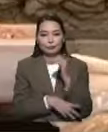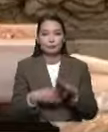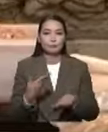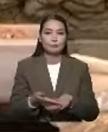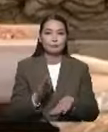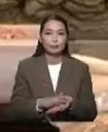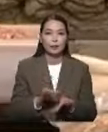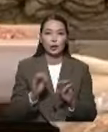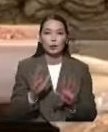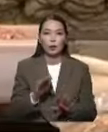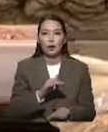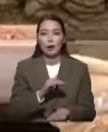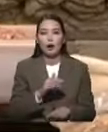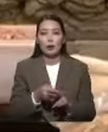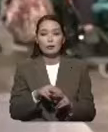только официальная